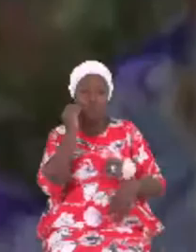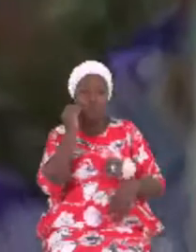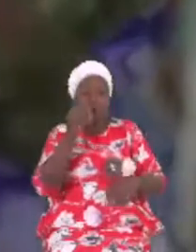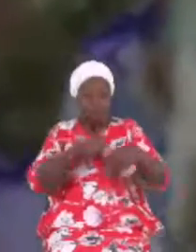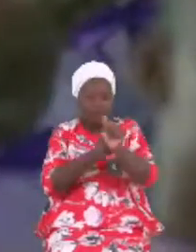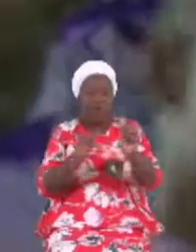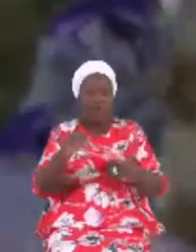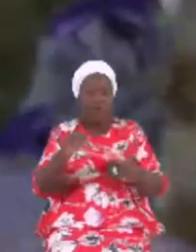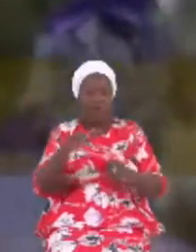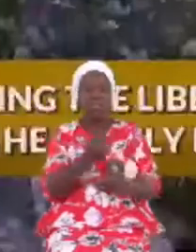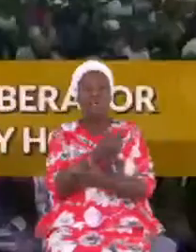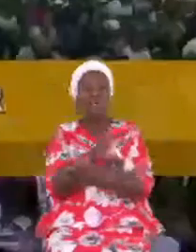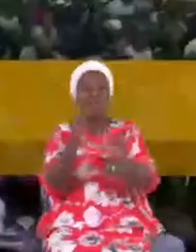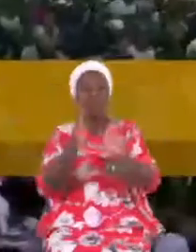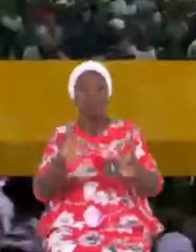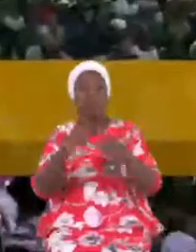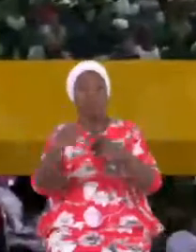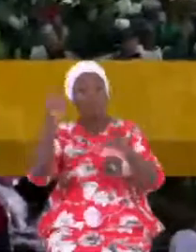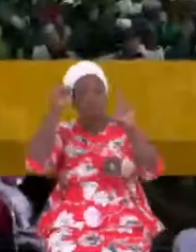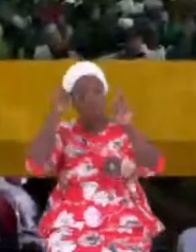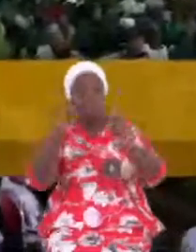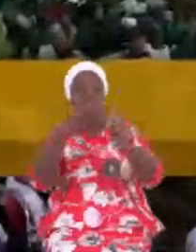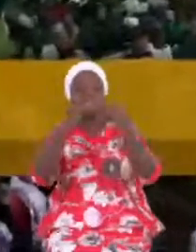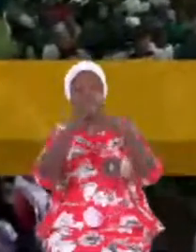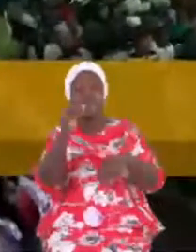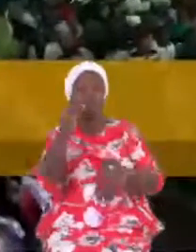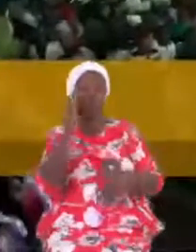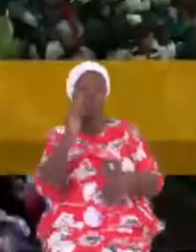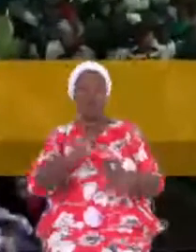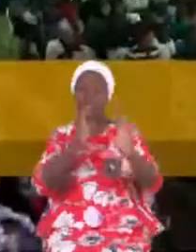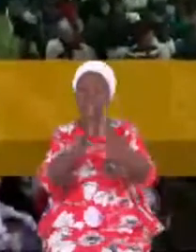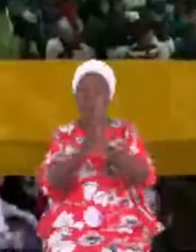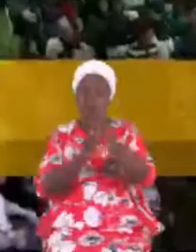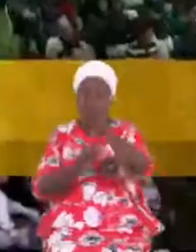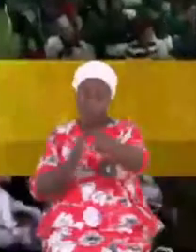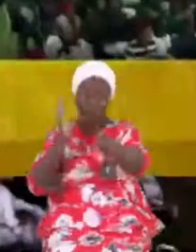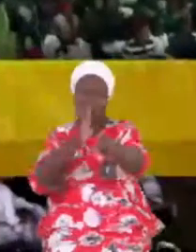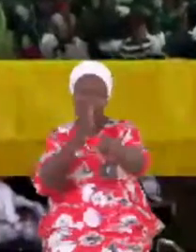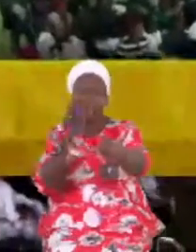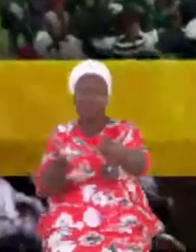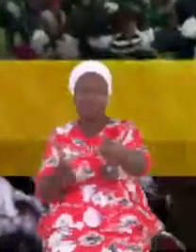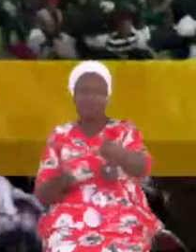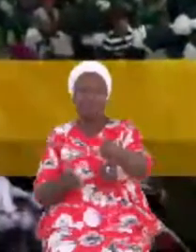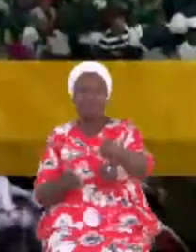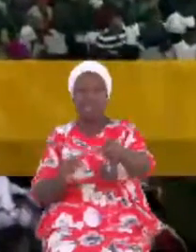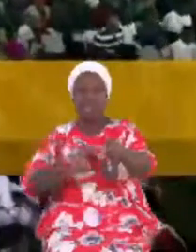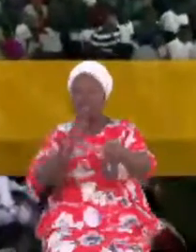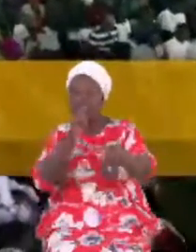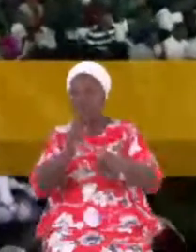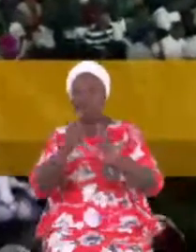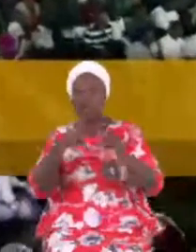libérateur pour sa maison, sa demeure céleste. Je prie que tu y sois. Je parle du